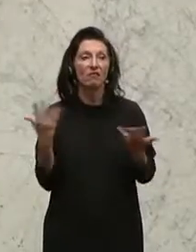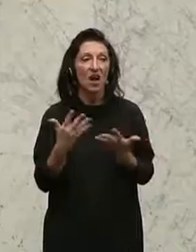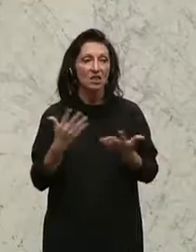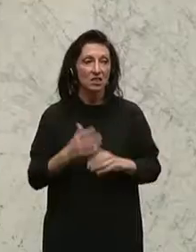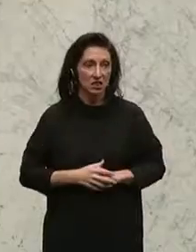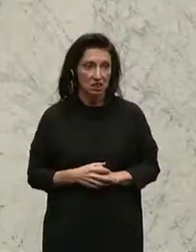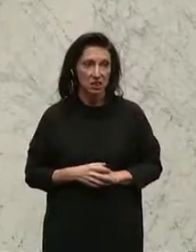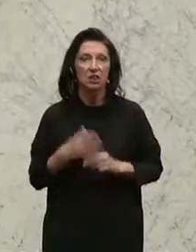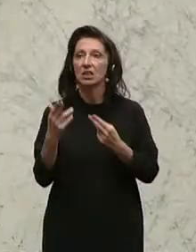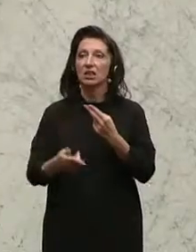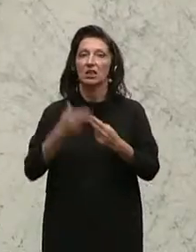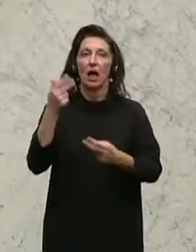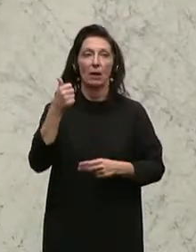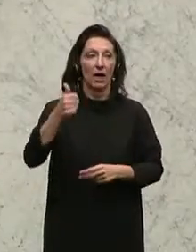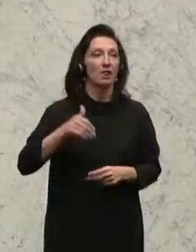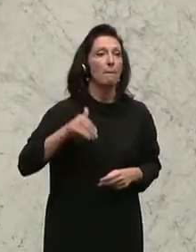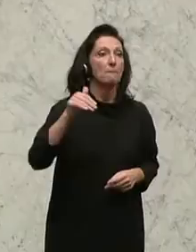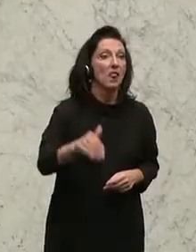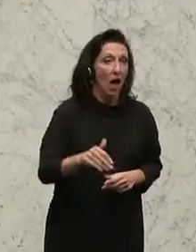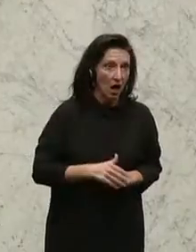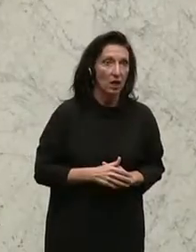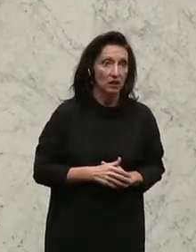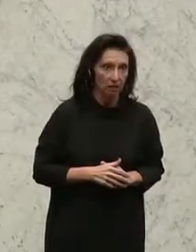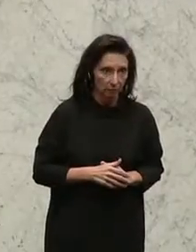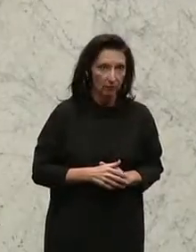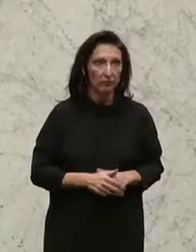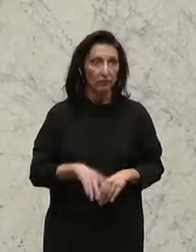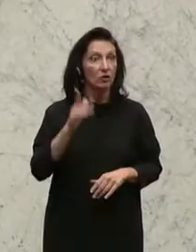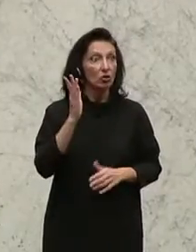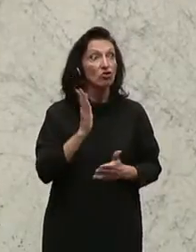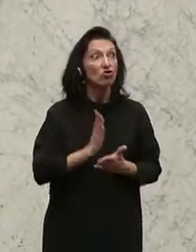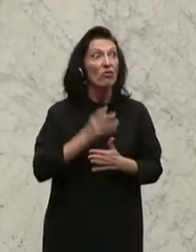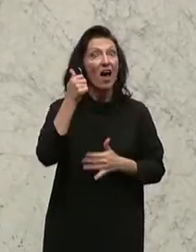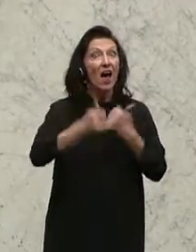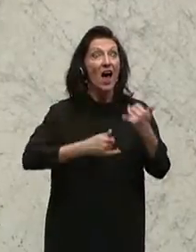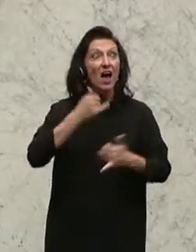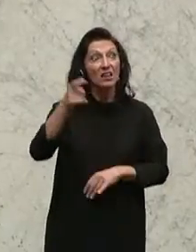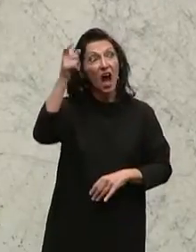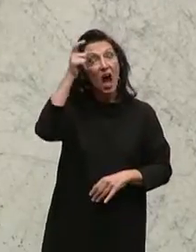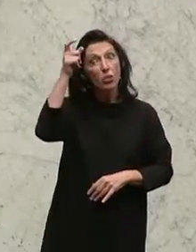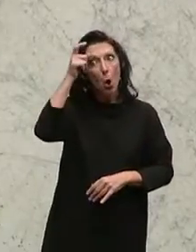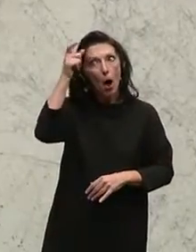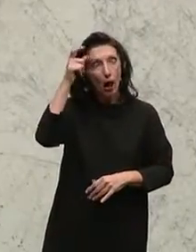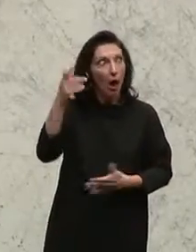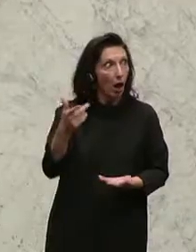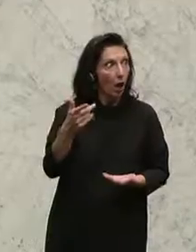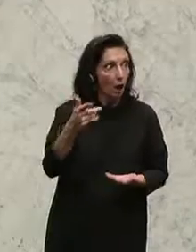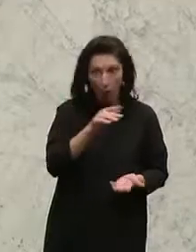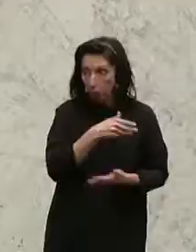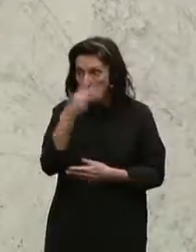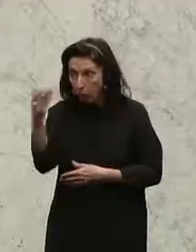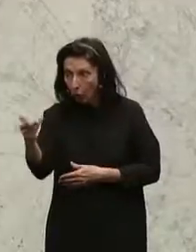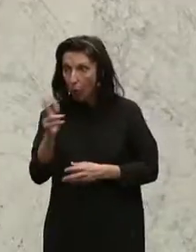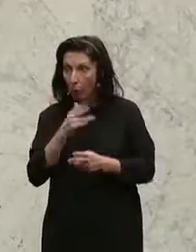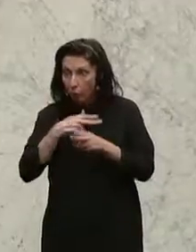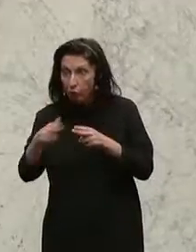dass man knapp 1 Milliarde im Jahr der Türkei bezahlt als Heranführungshilfe. Und solange diese Gespräche scheinbar